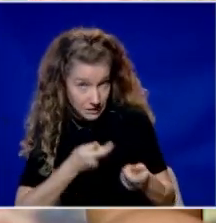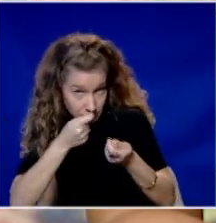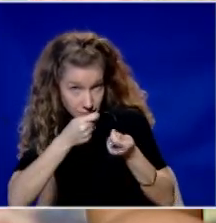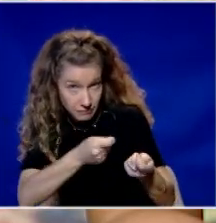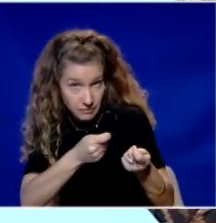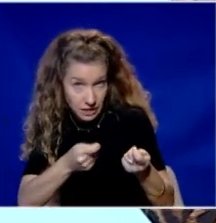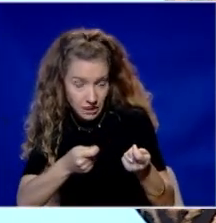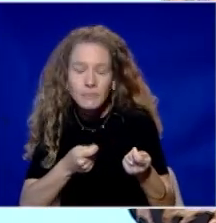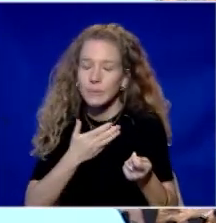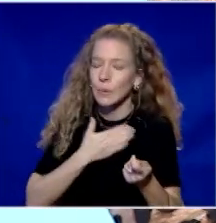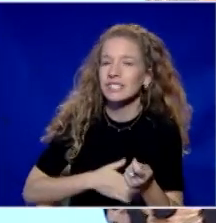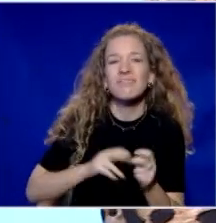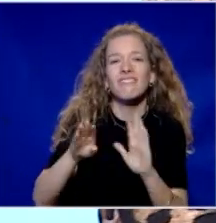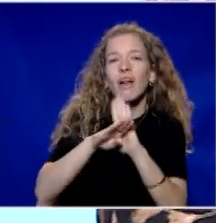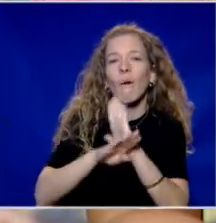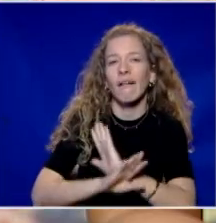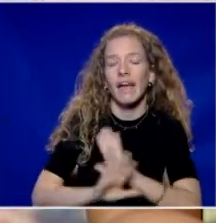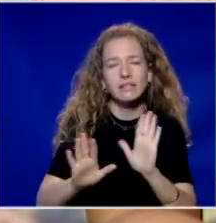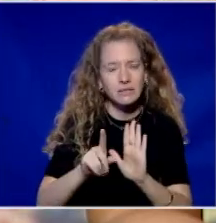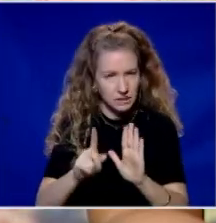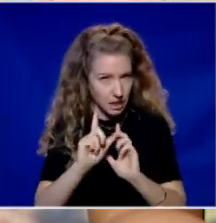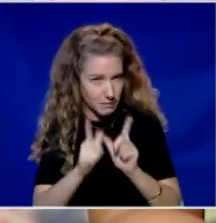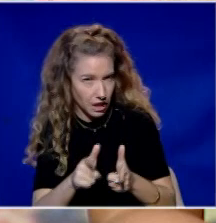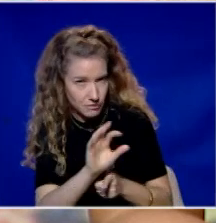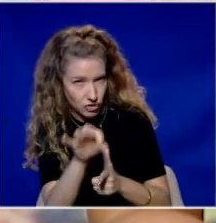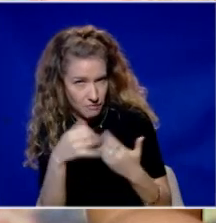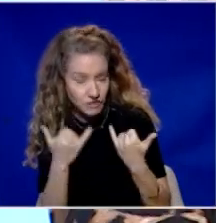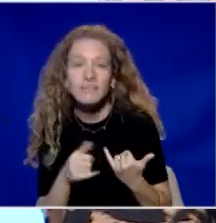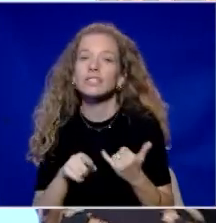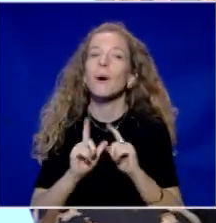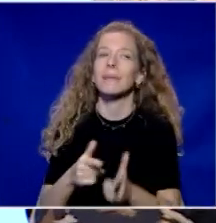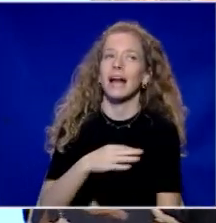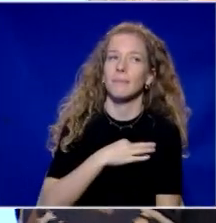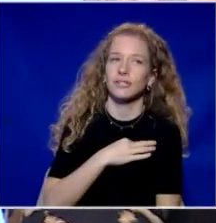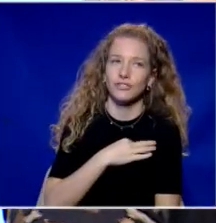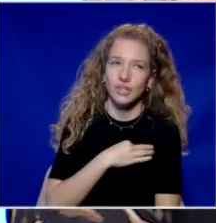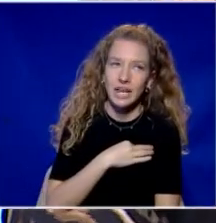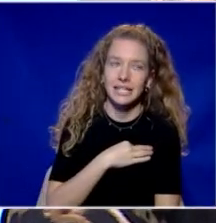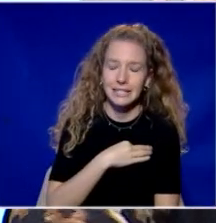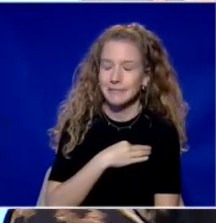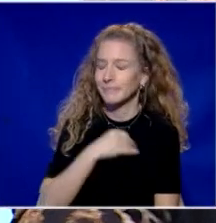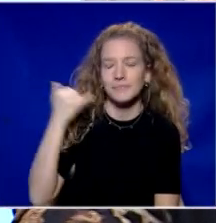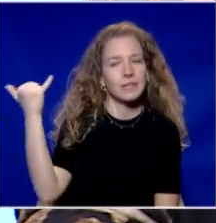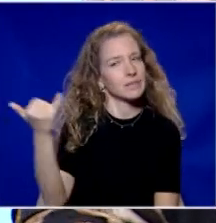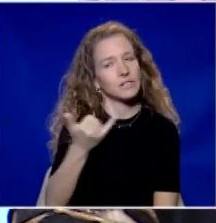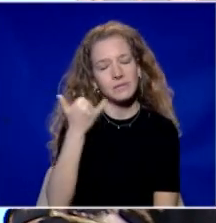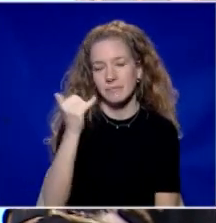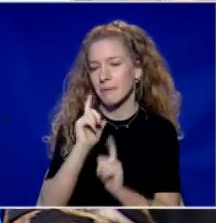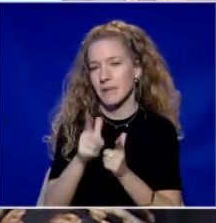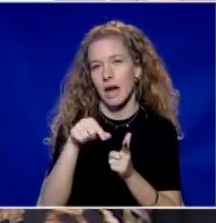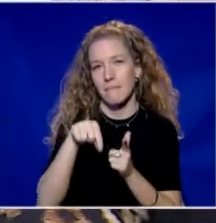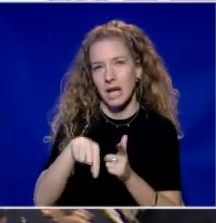אין חוק כזה. בזה אתם, זו המלחמה שלכם בעצם היום? זו המלחמה שלי, הייתה מאז ומתמיד המלחמה הזו,